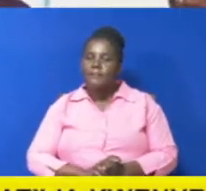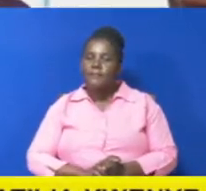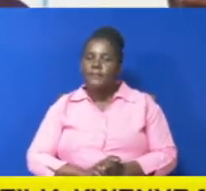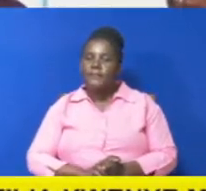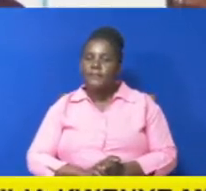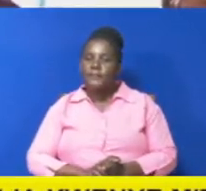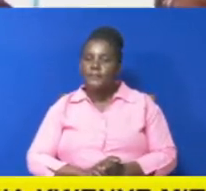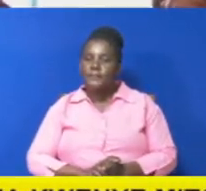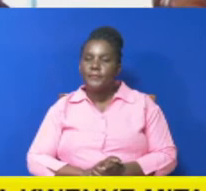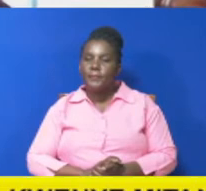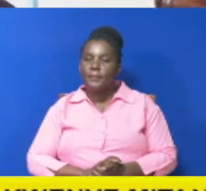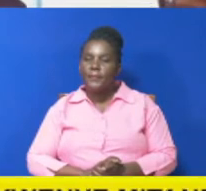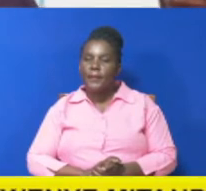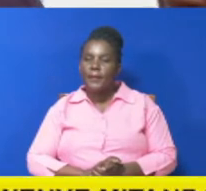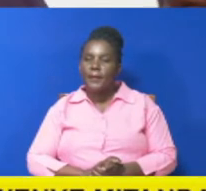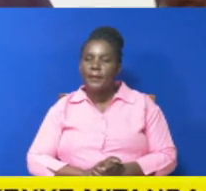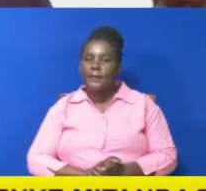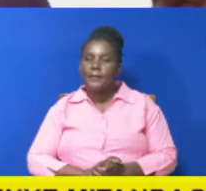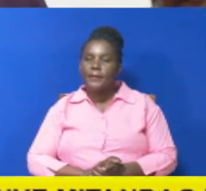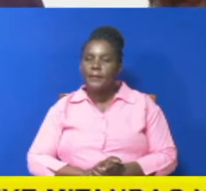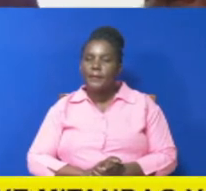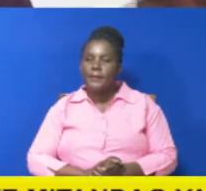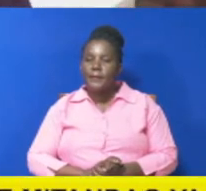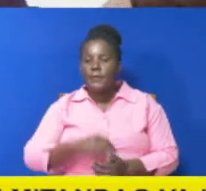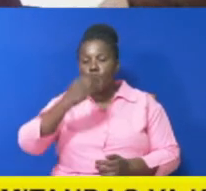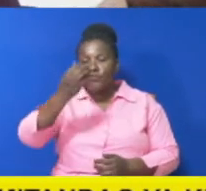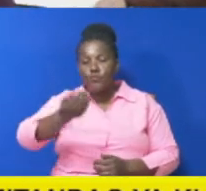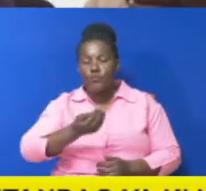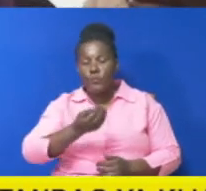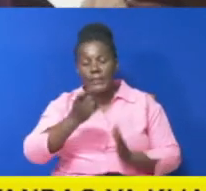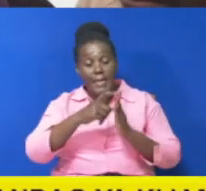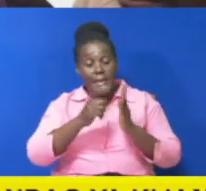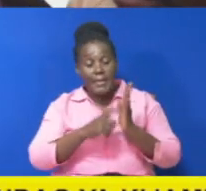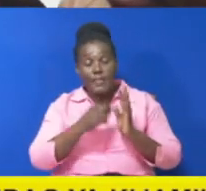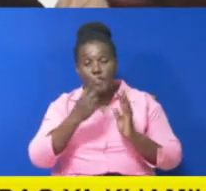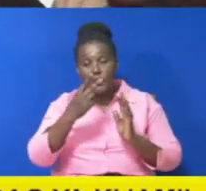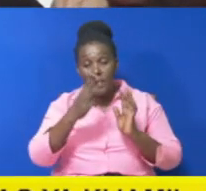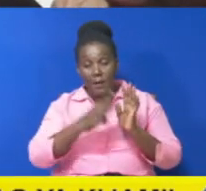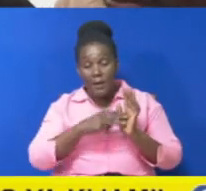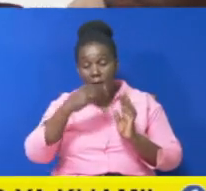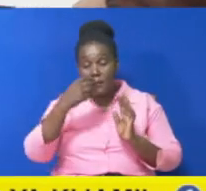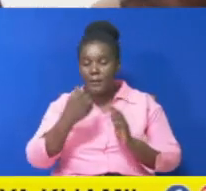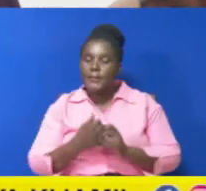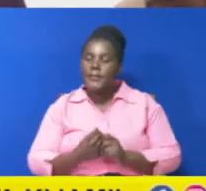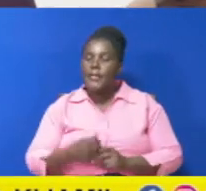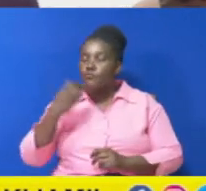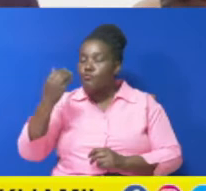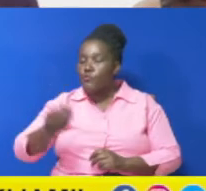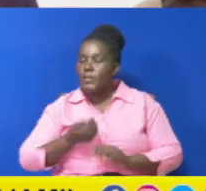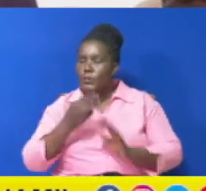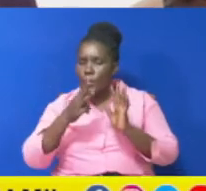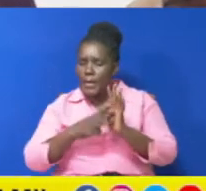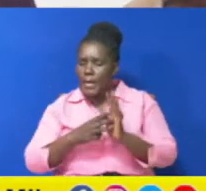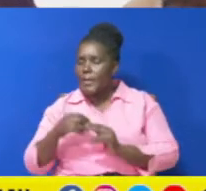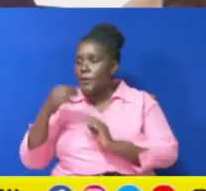hii. Na leo ni mwezi wa 7 mwisho wa 28. Kwa mwezi wa 8, wa 9, wa 10